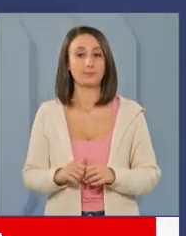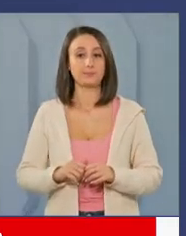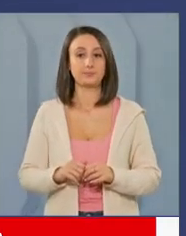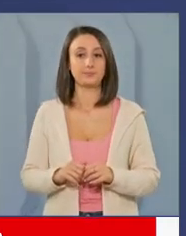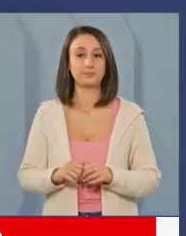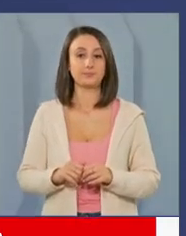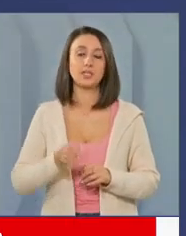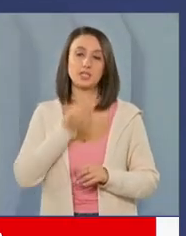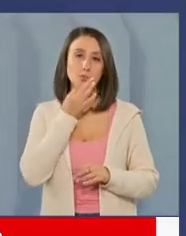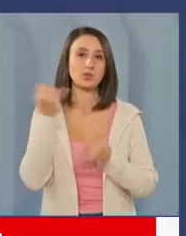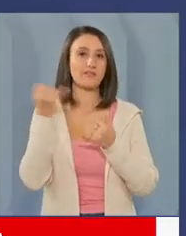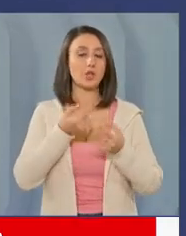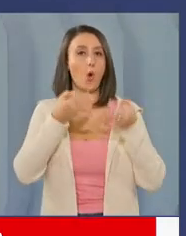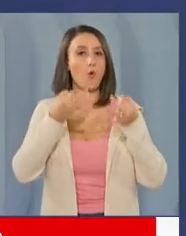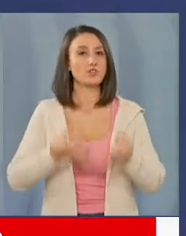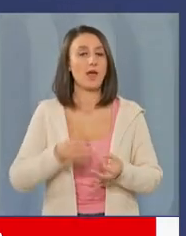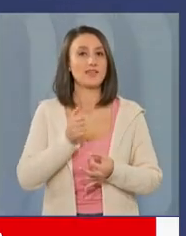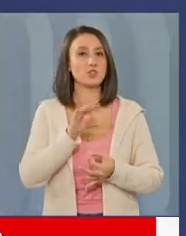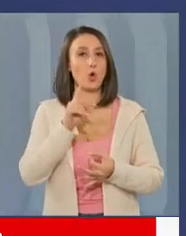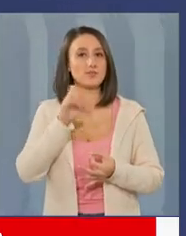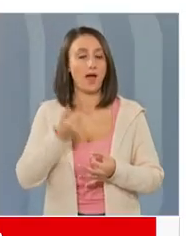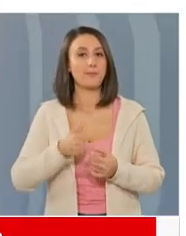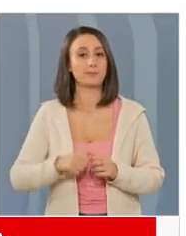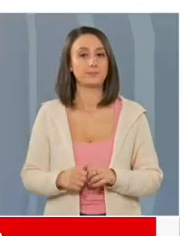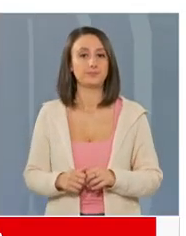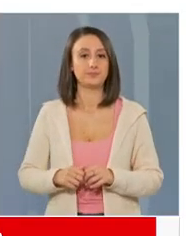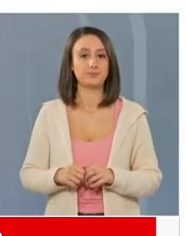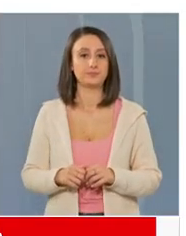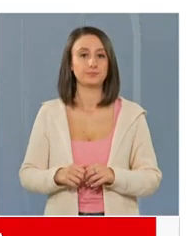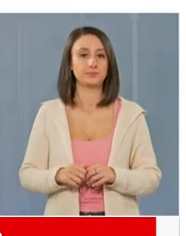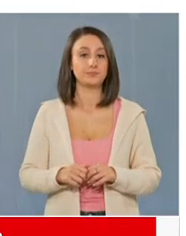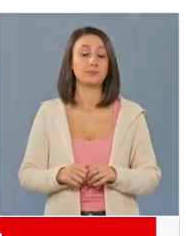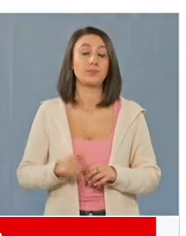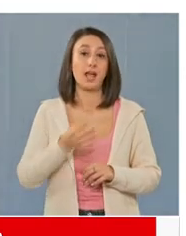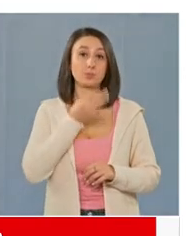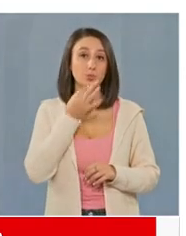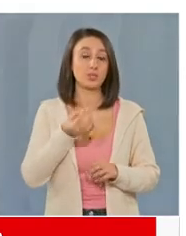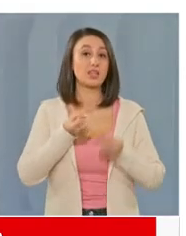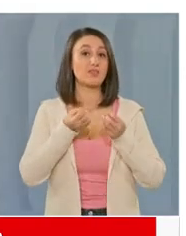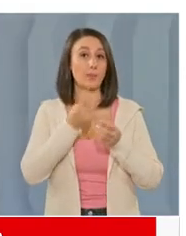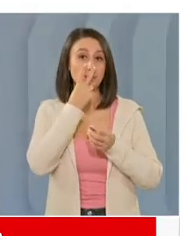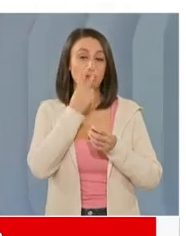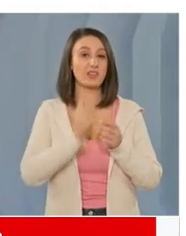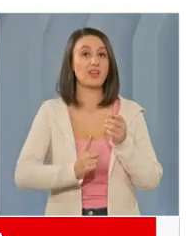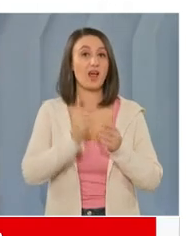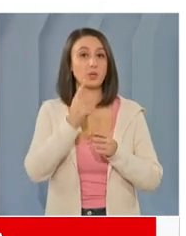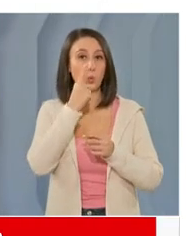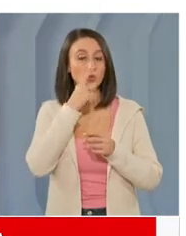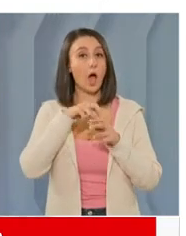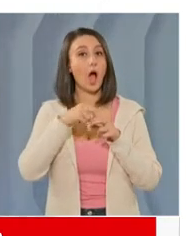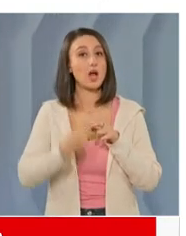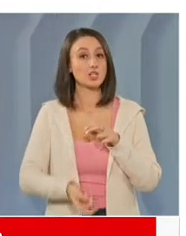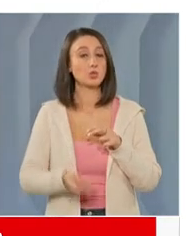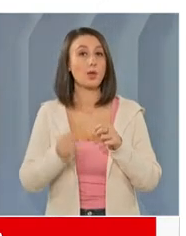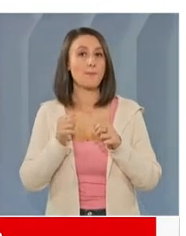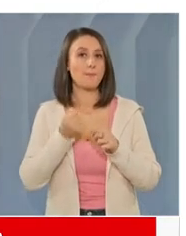reacții au venit cei de la oficial din Estonia și Lituania Estonia spune că informațiile privind rachete rusești care ar fi căzut pe